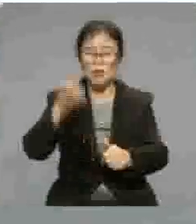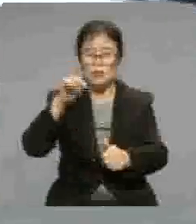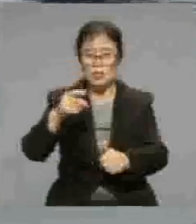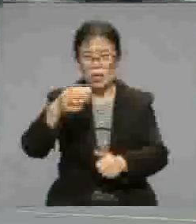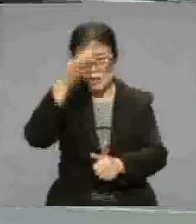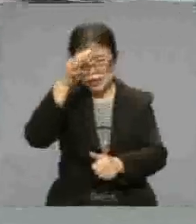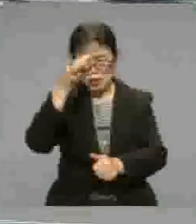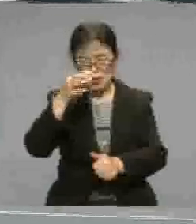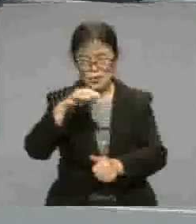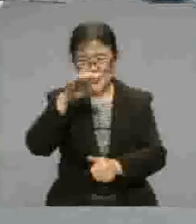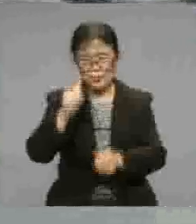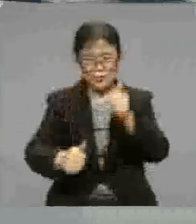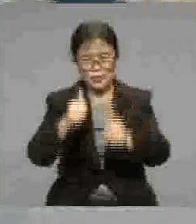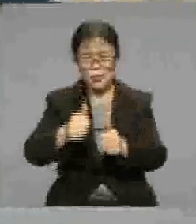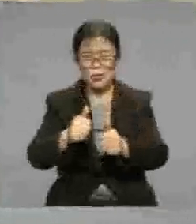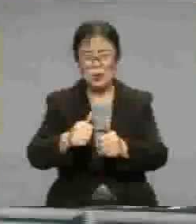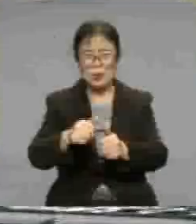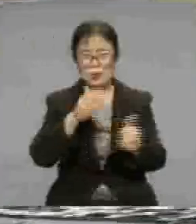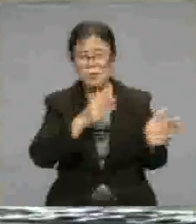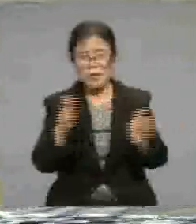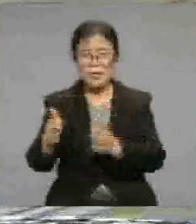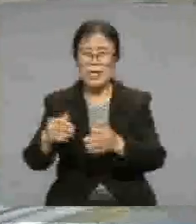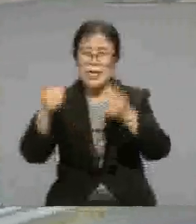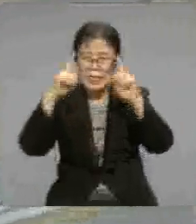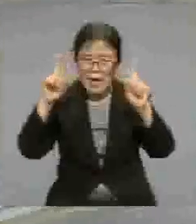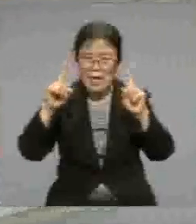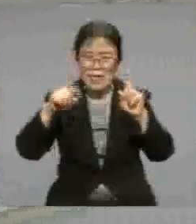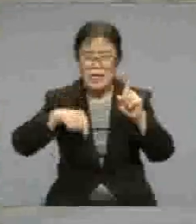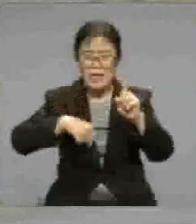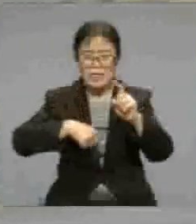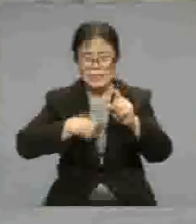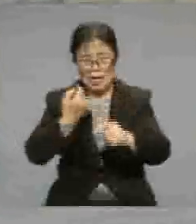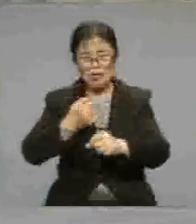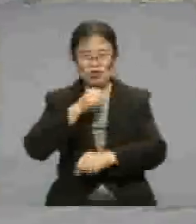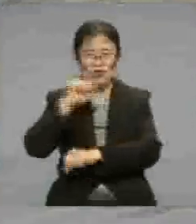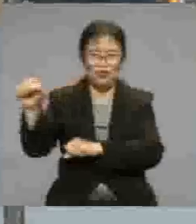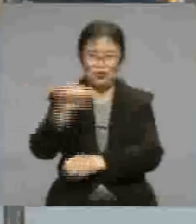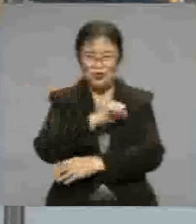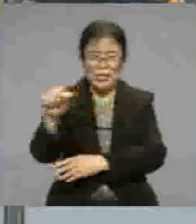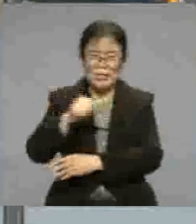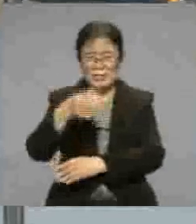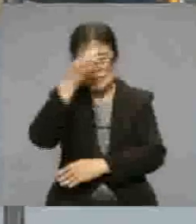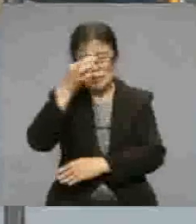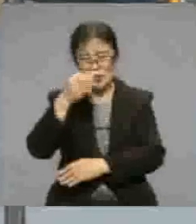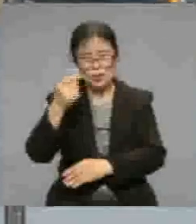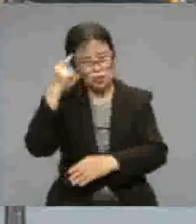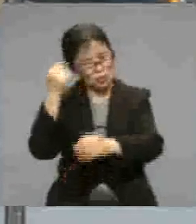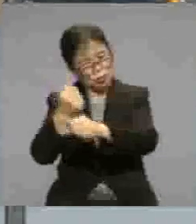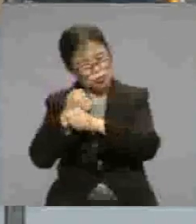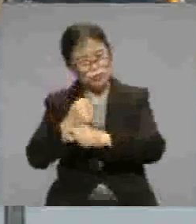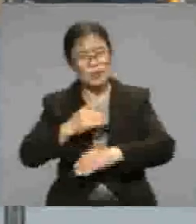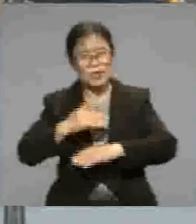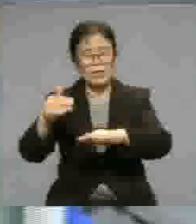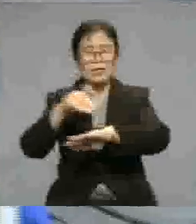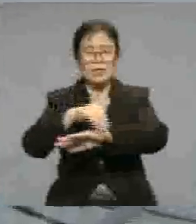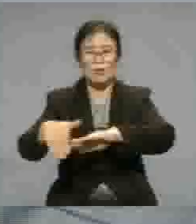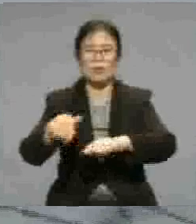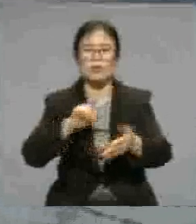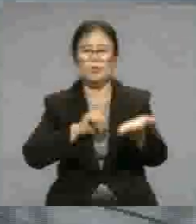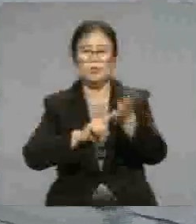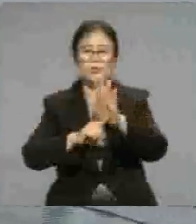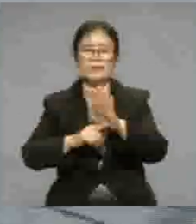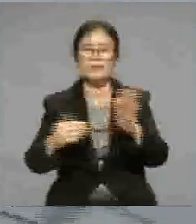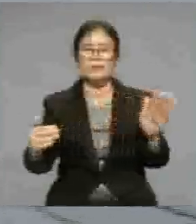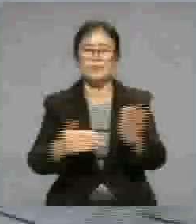회장을 마련해 대학의 선도적인 자율주행 기술 개발도 계속 지원해 나갈 것으로 졌습니다 OBS